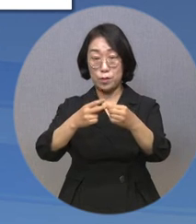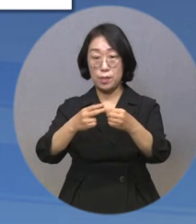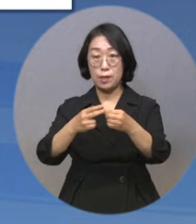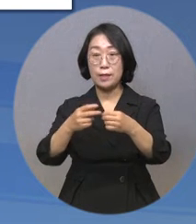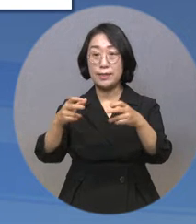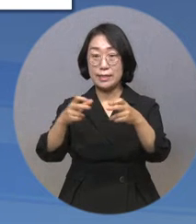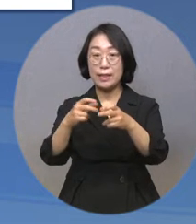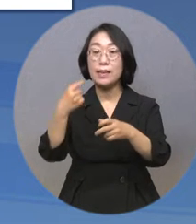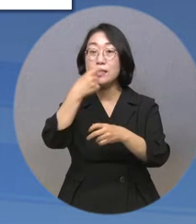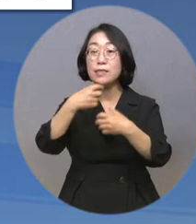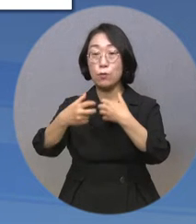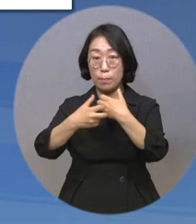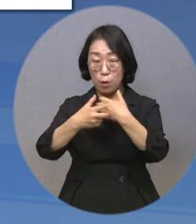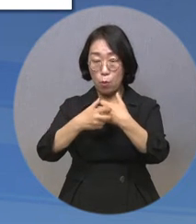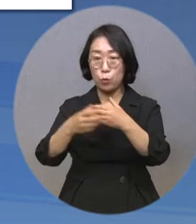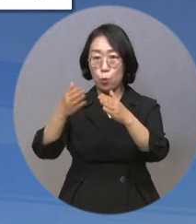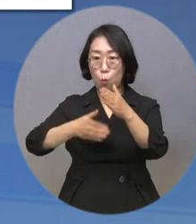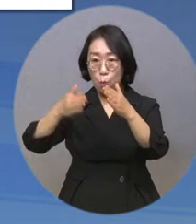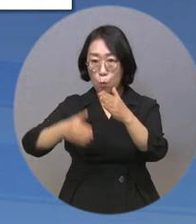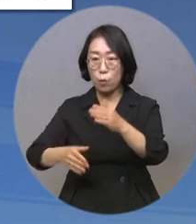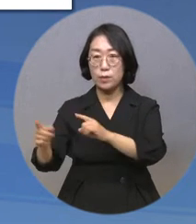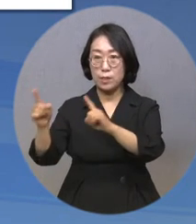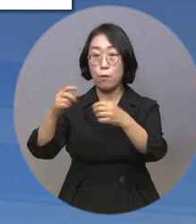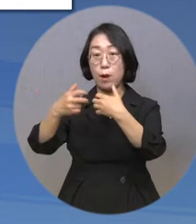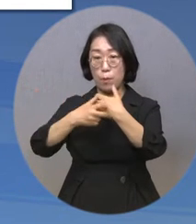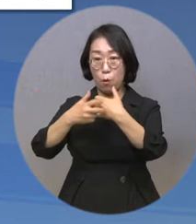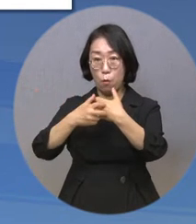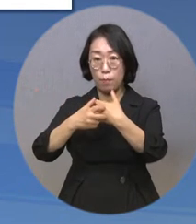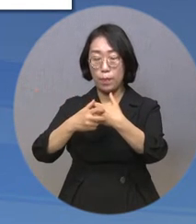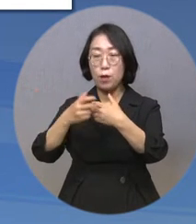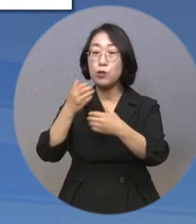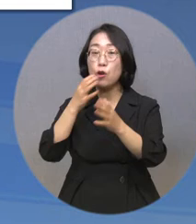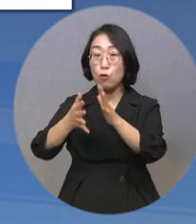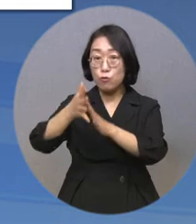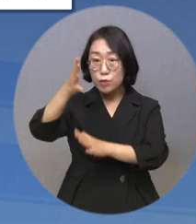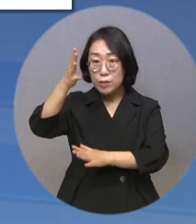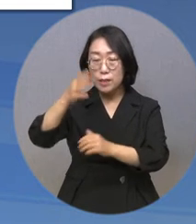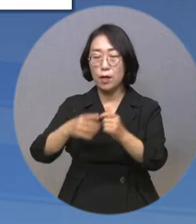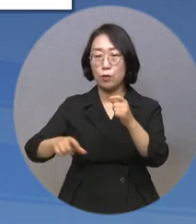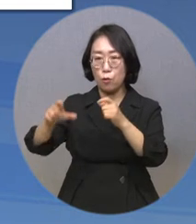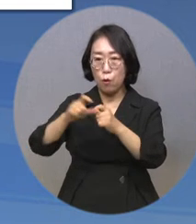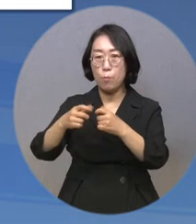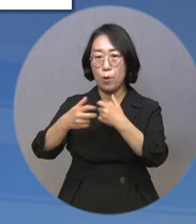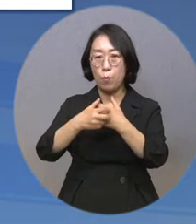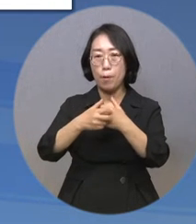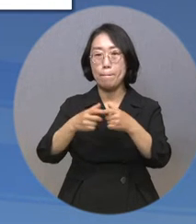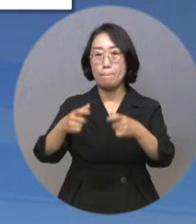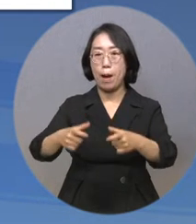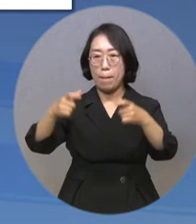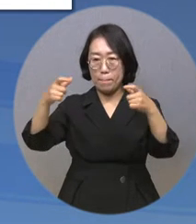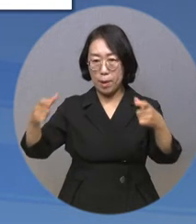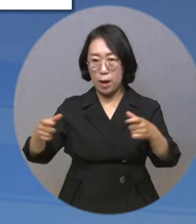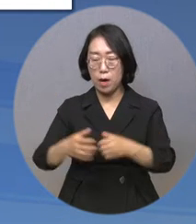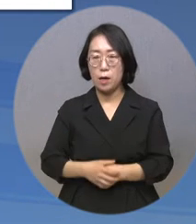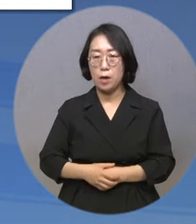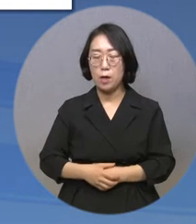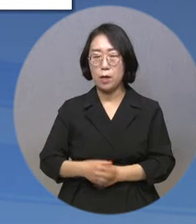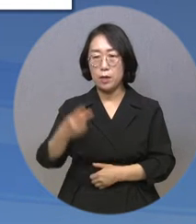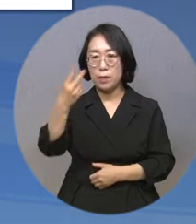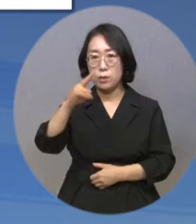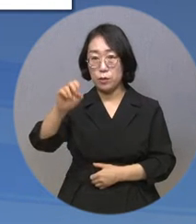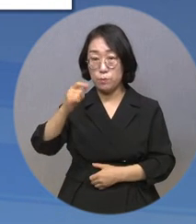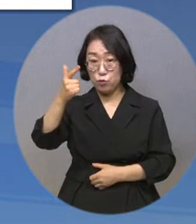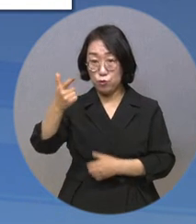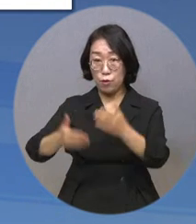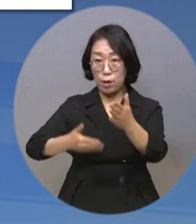제2장애인치과병원과 공공재활병원 등 서울시가 취약계층을 위한 공공의료를 확충합니다. 이를 위해 서울시는